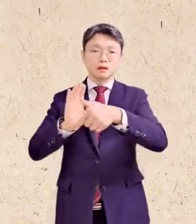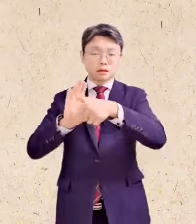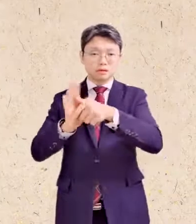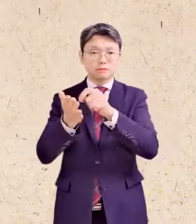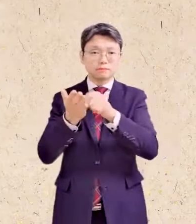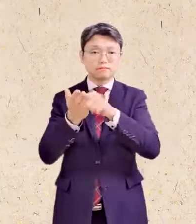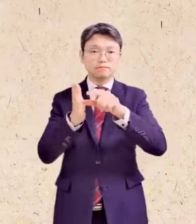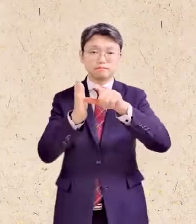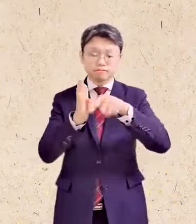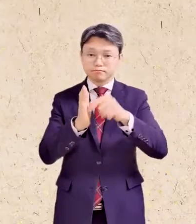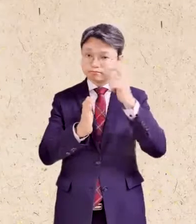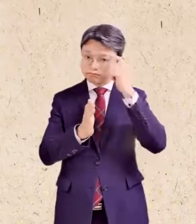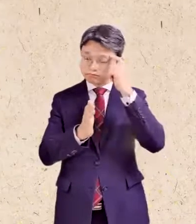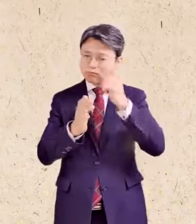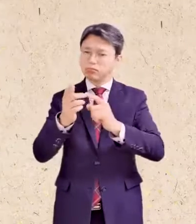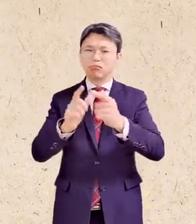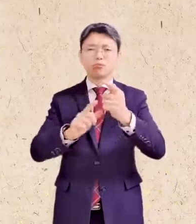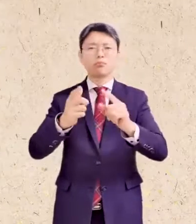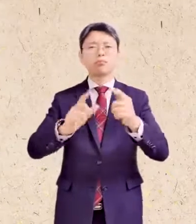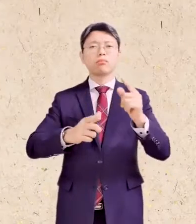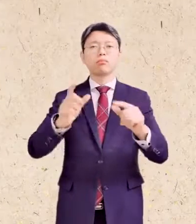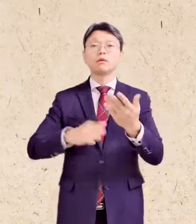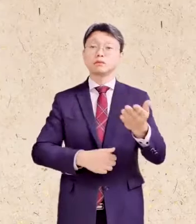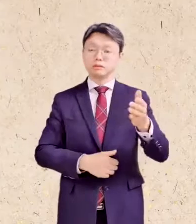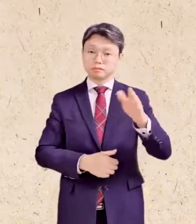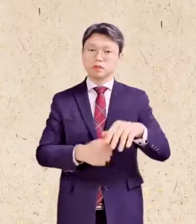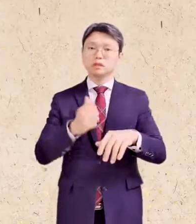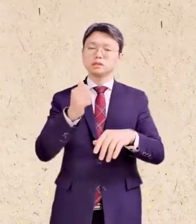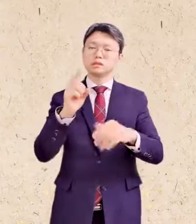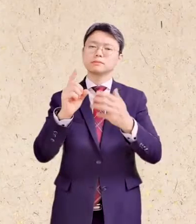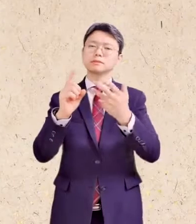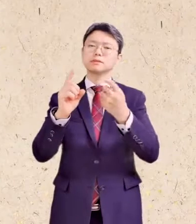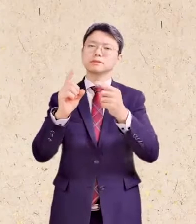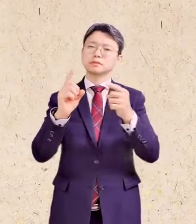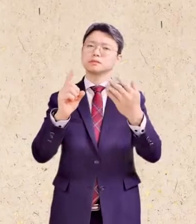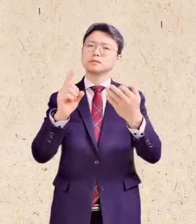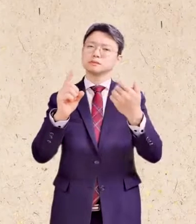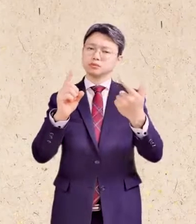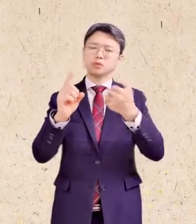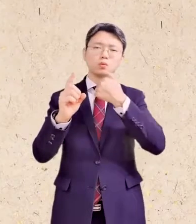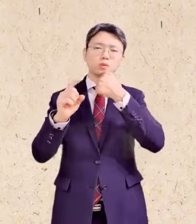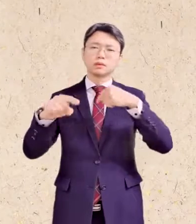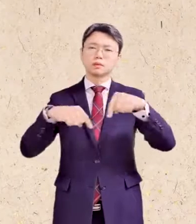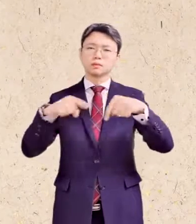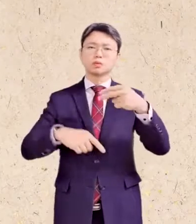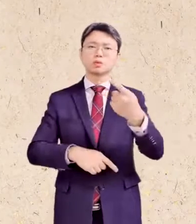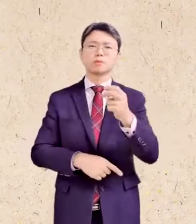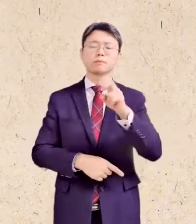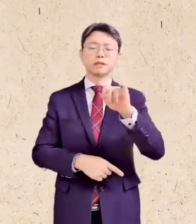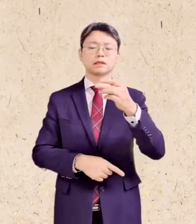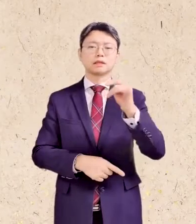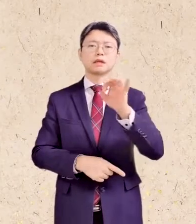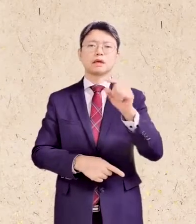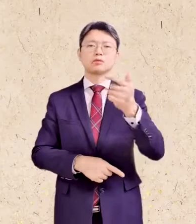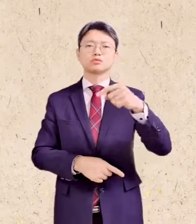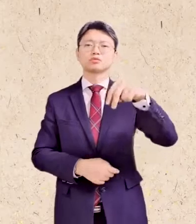있을까요? 요한계시록이 기록된 시기에 대한 의견이 분분합니다만 주 81년에서